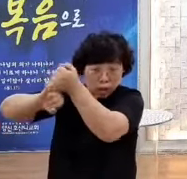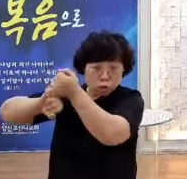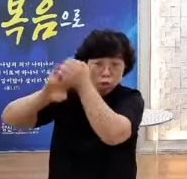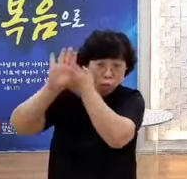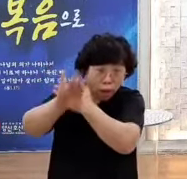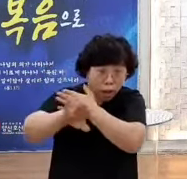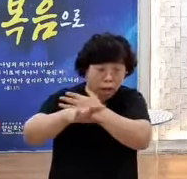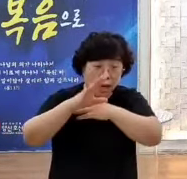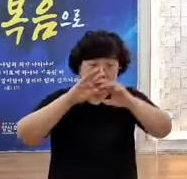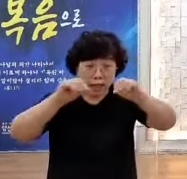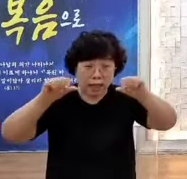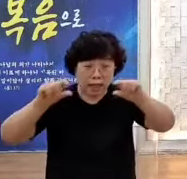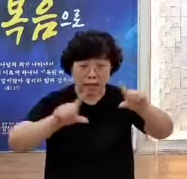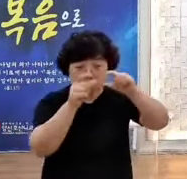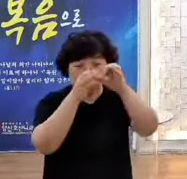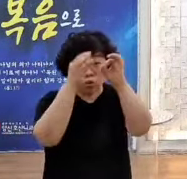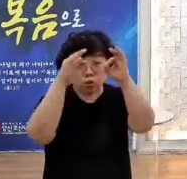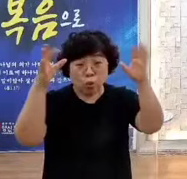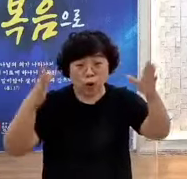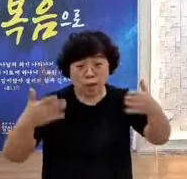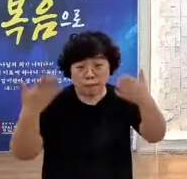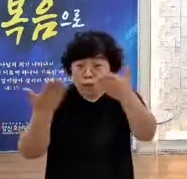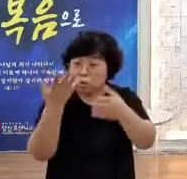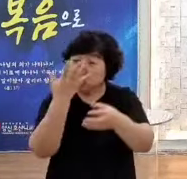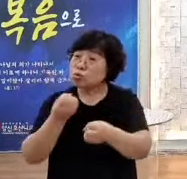받는 축복은 뭐냐? 뭘까요?